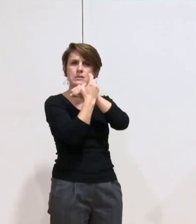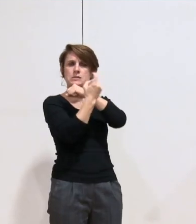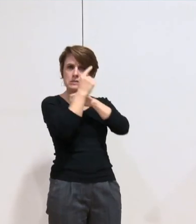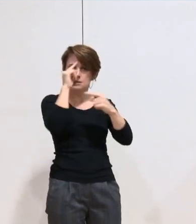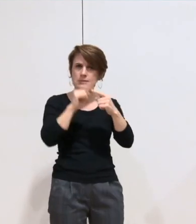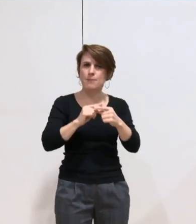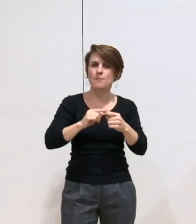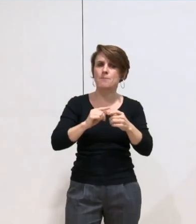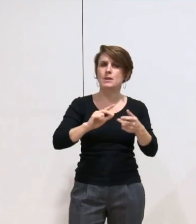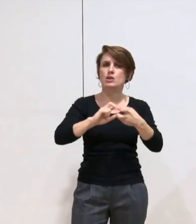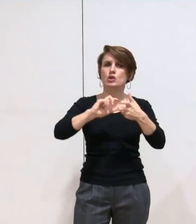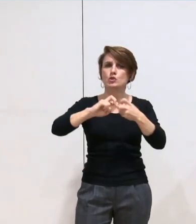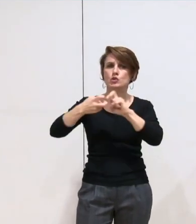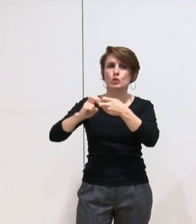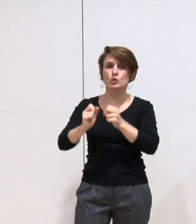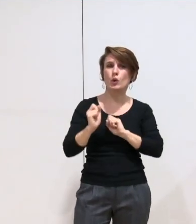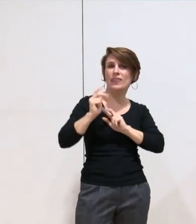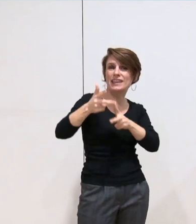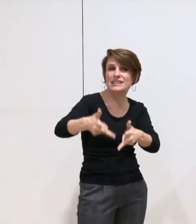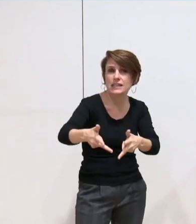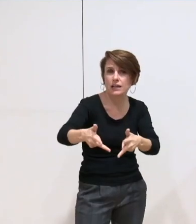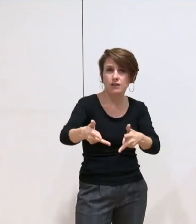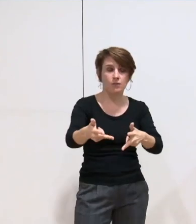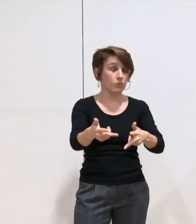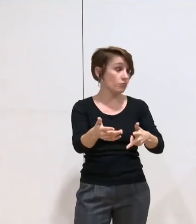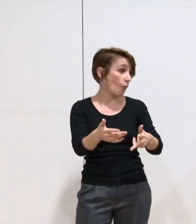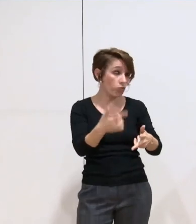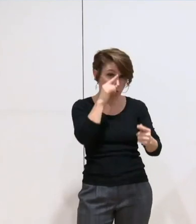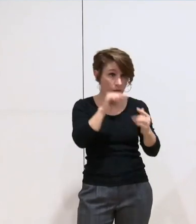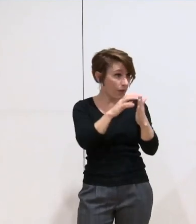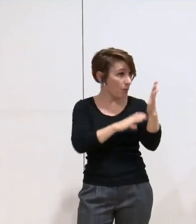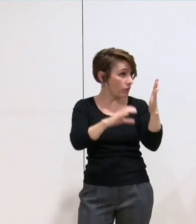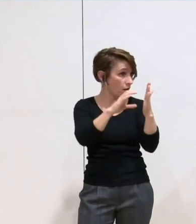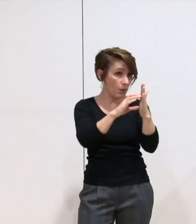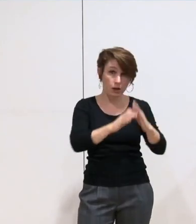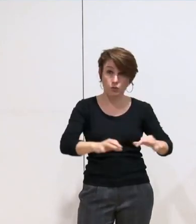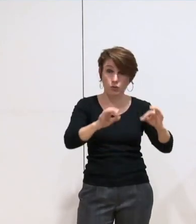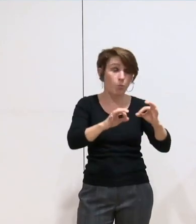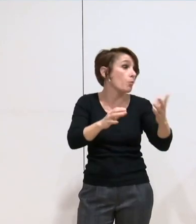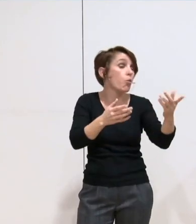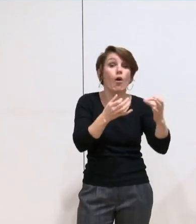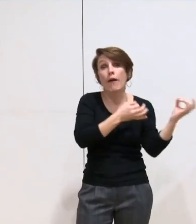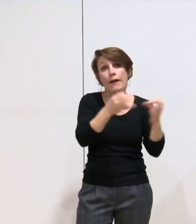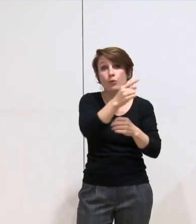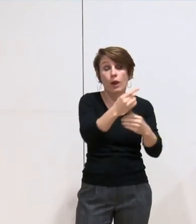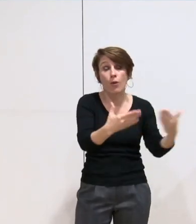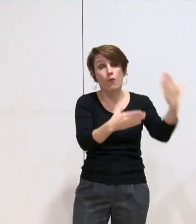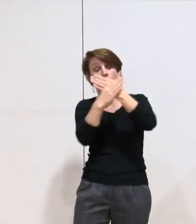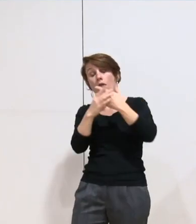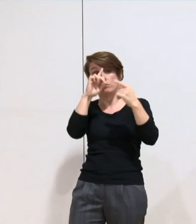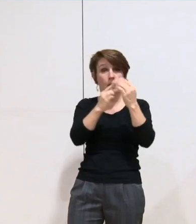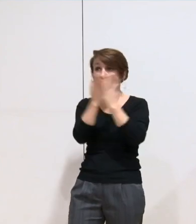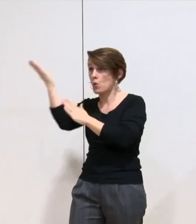délibération, mais c'est un peu la coutume, au moins pour ce groupe politique, de profiter d'une délibération pour parler d'un autre sujet. Mais pourquoi